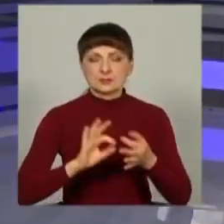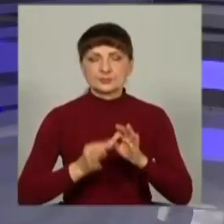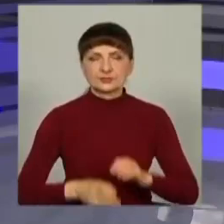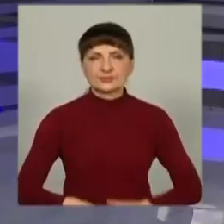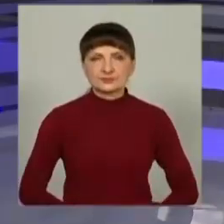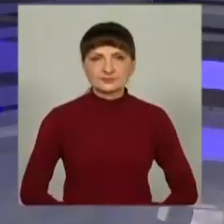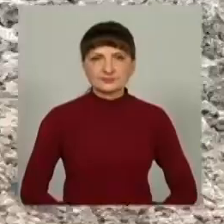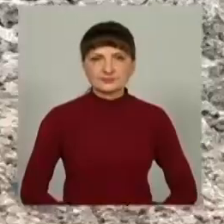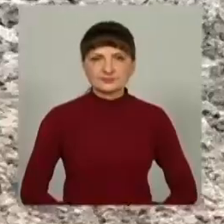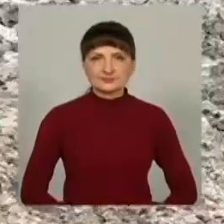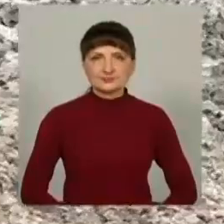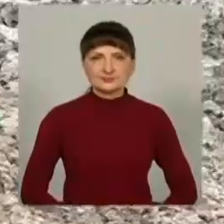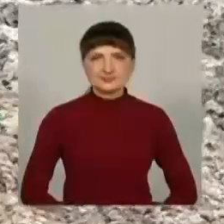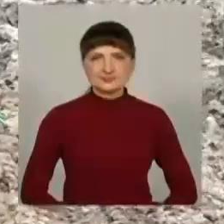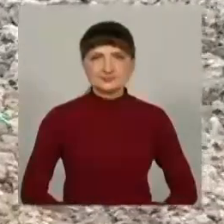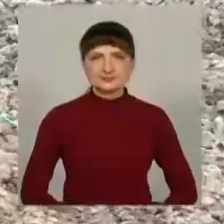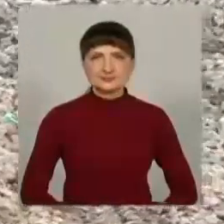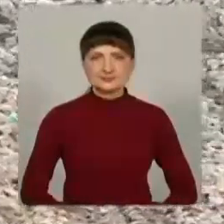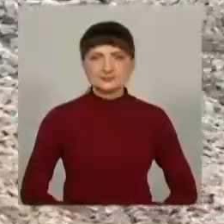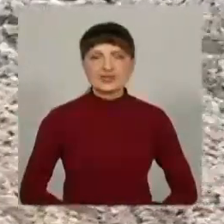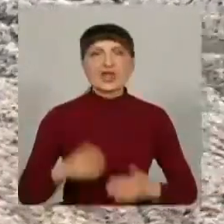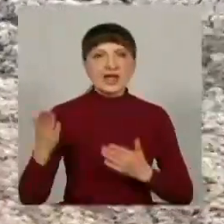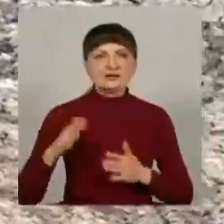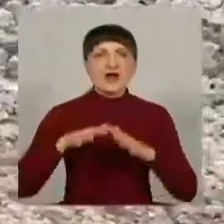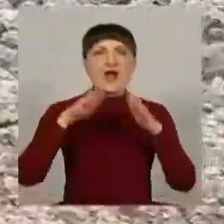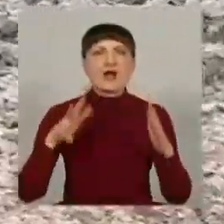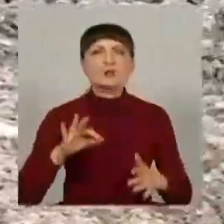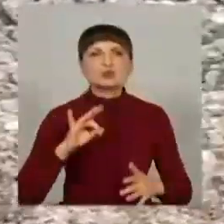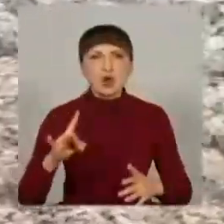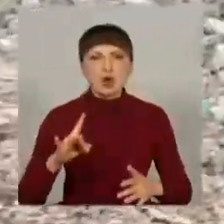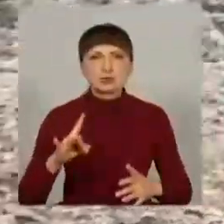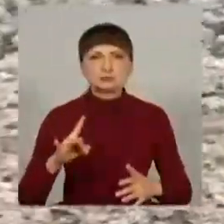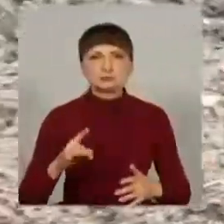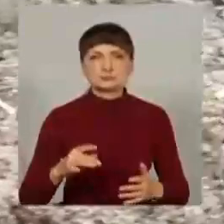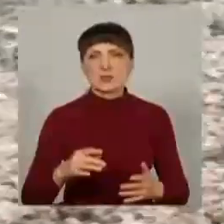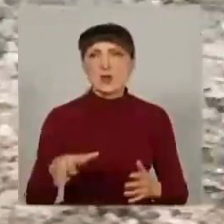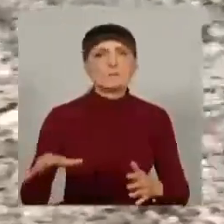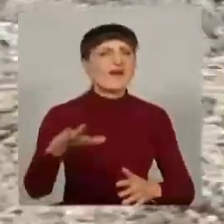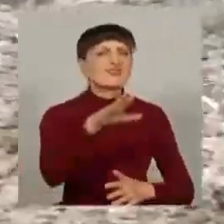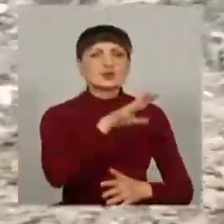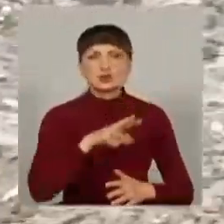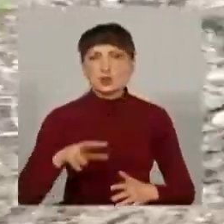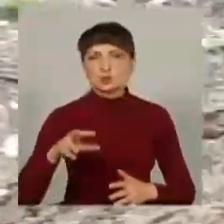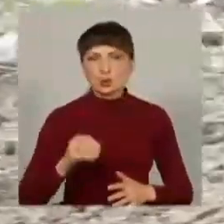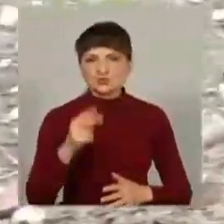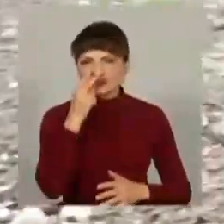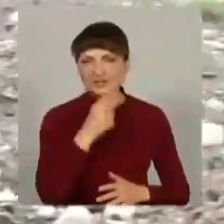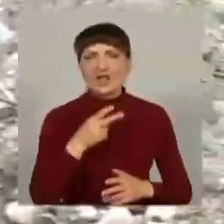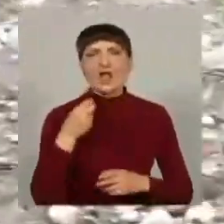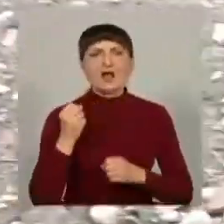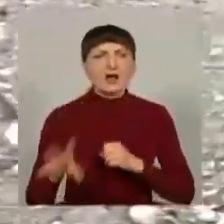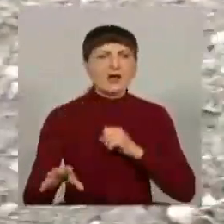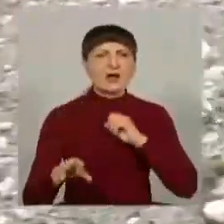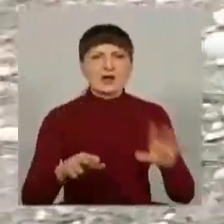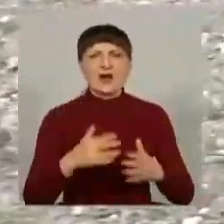баев это гора мусора только вершина айсберга повсюду куда не посмотри лежат отходы